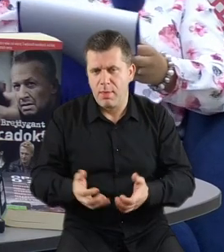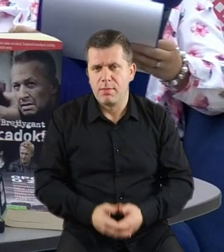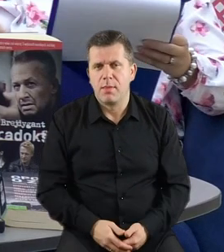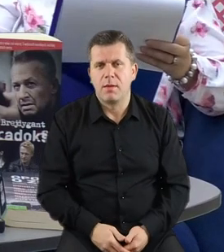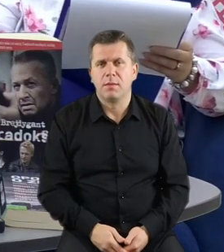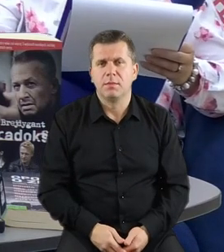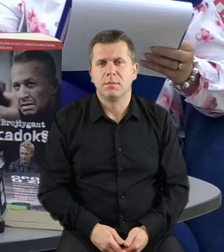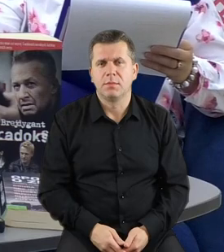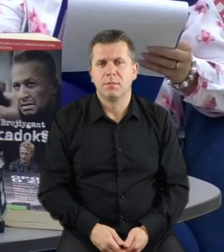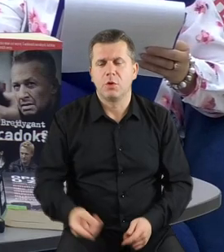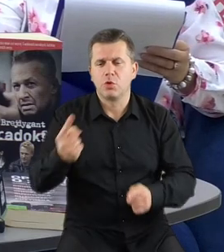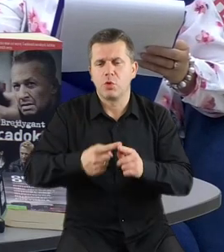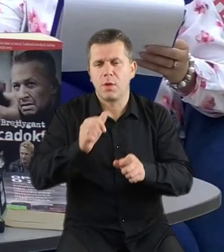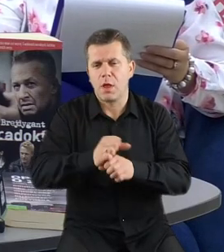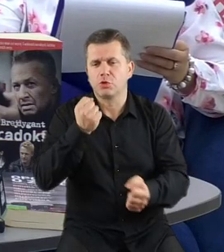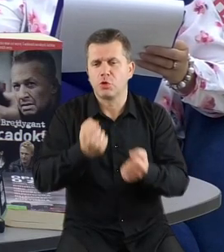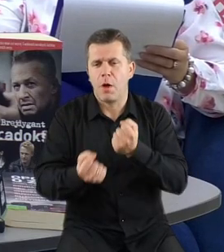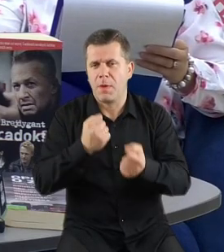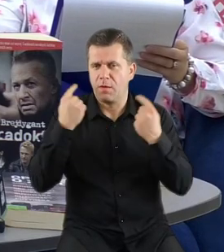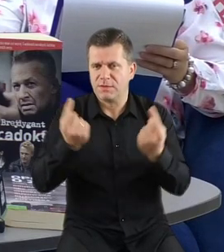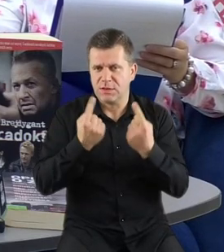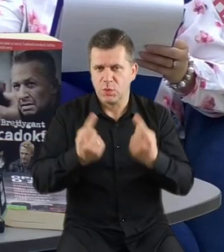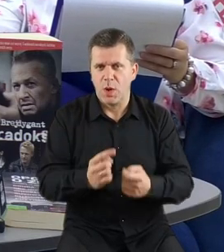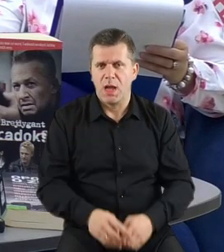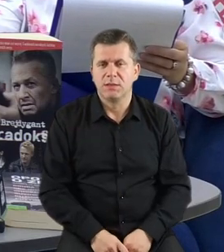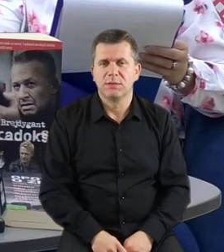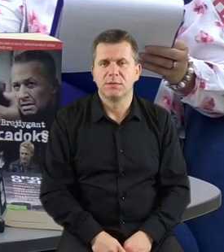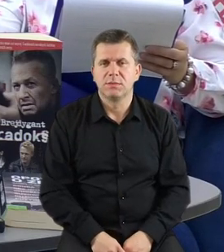Tam jest troszkę skomplikowana sytuacja taka